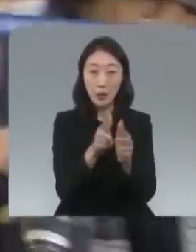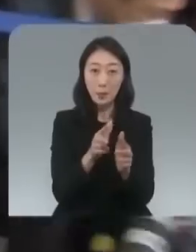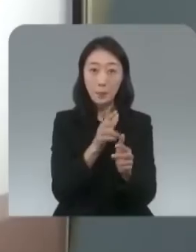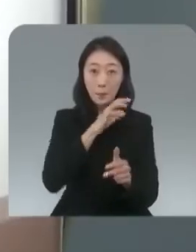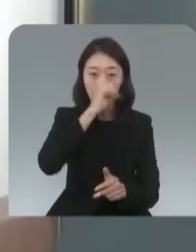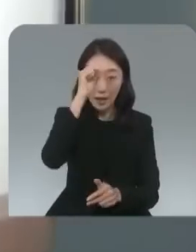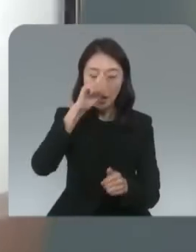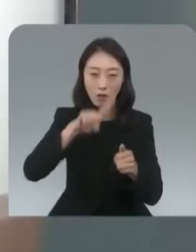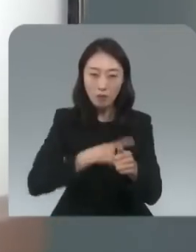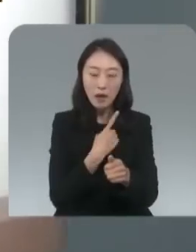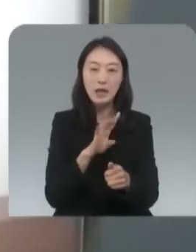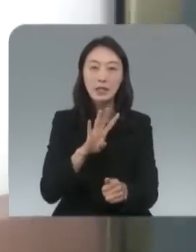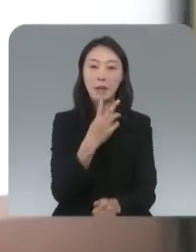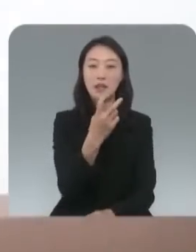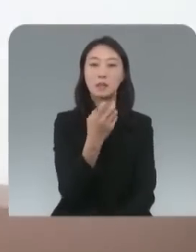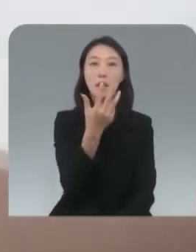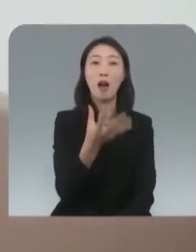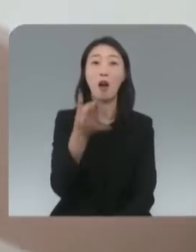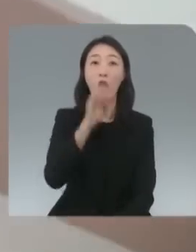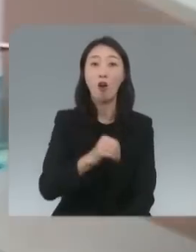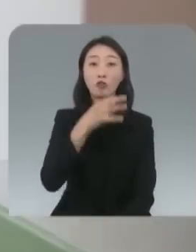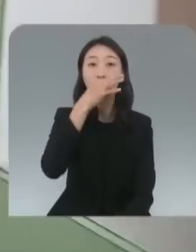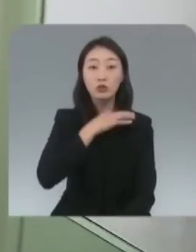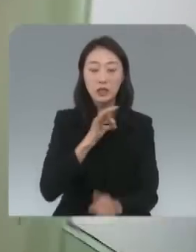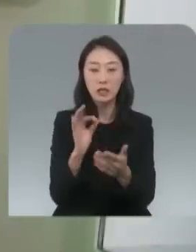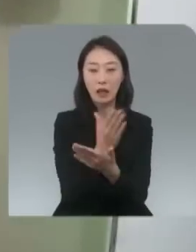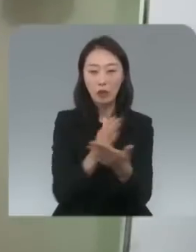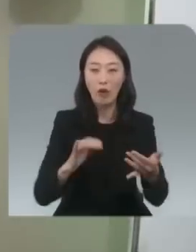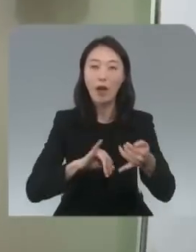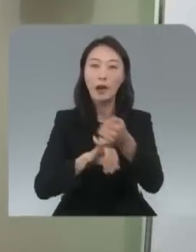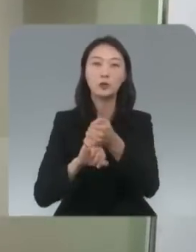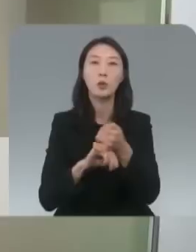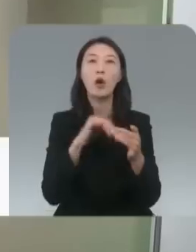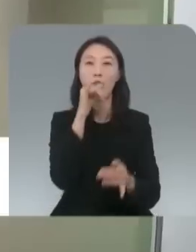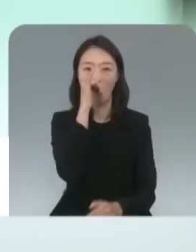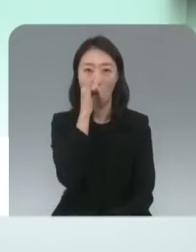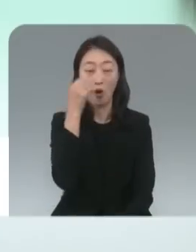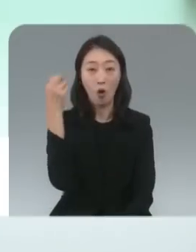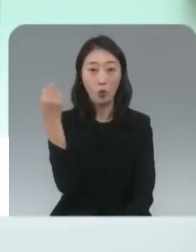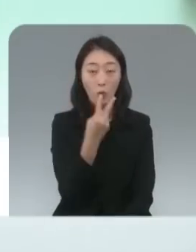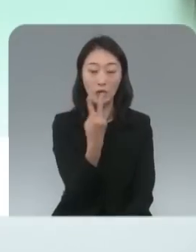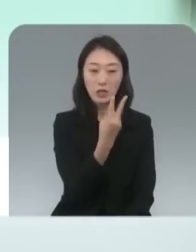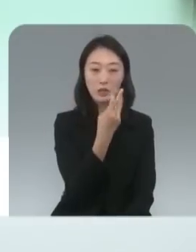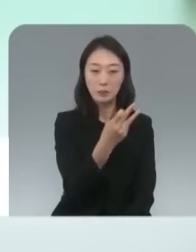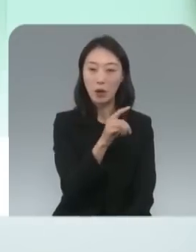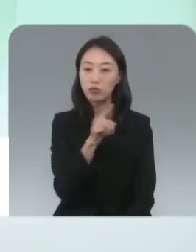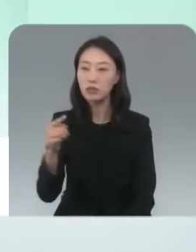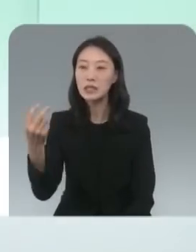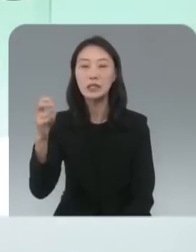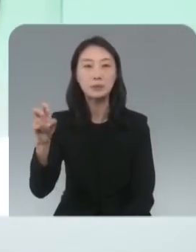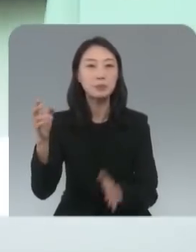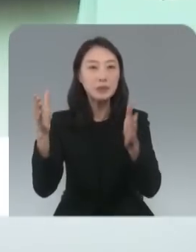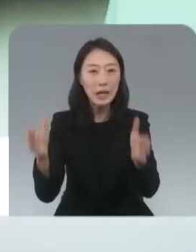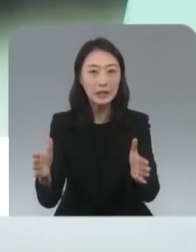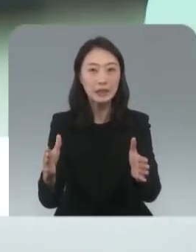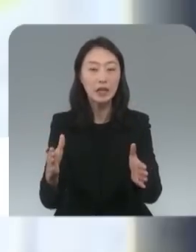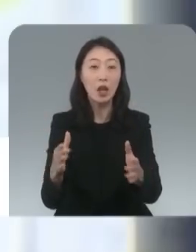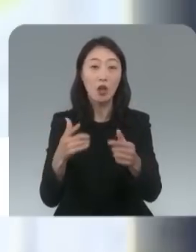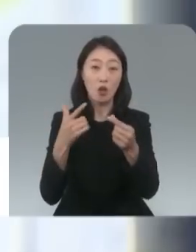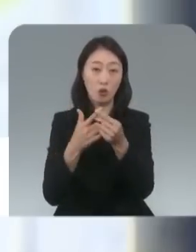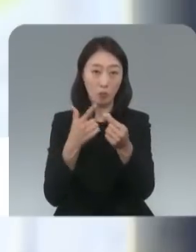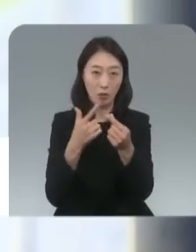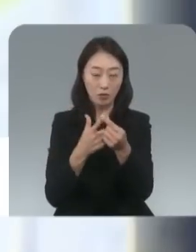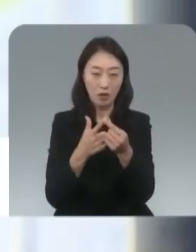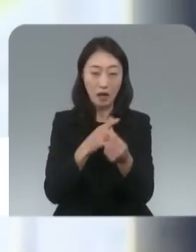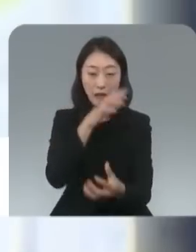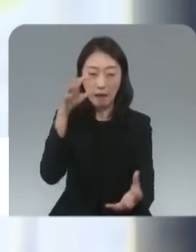있습니다. 또 2013년부터 2020년까지 6차례에 걸쳐 대장동 사업자로부터 뇌물 1억